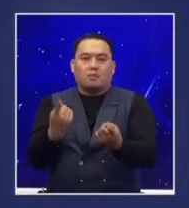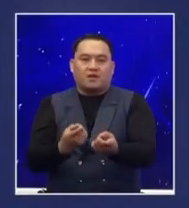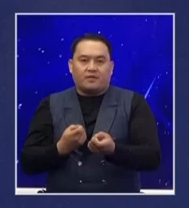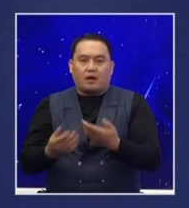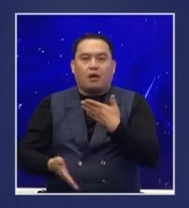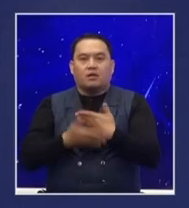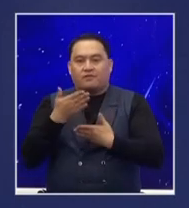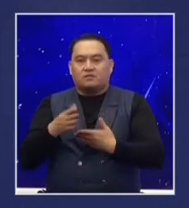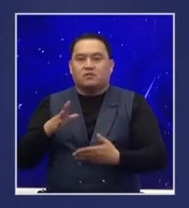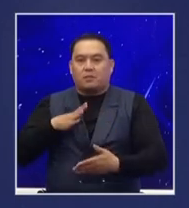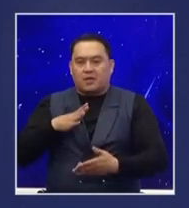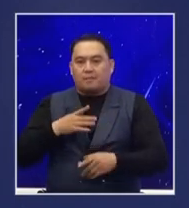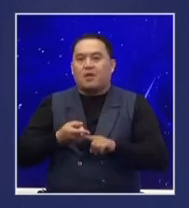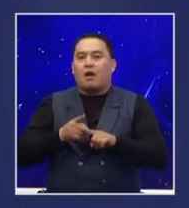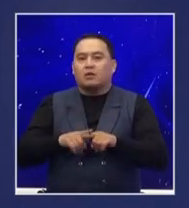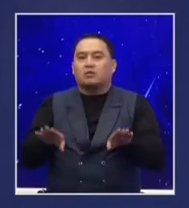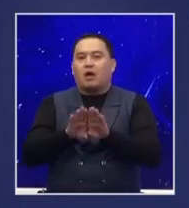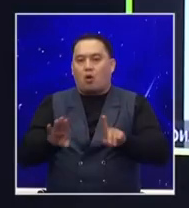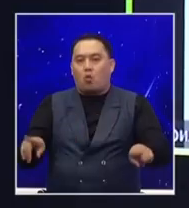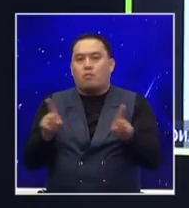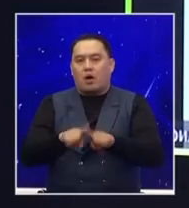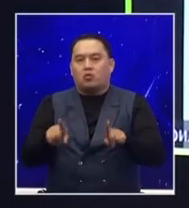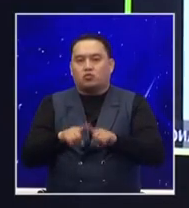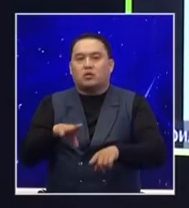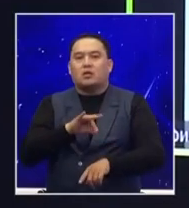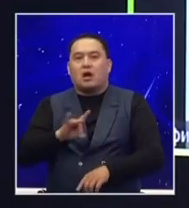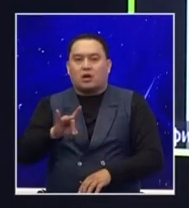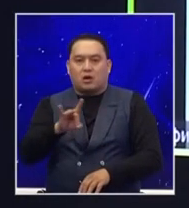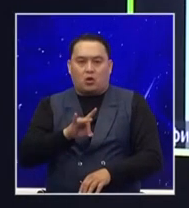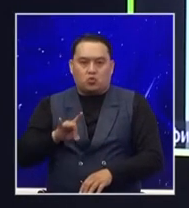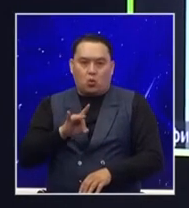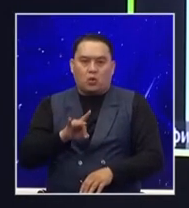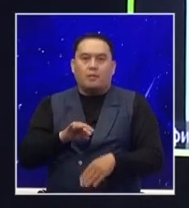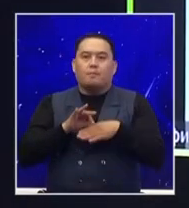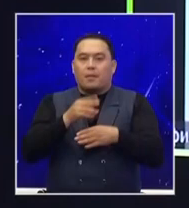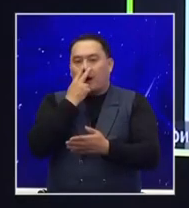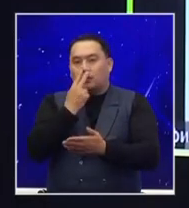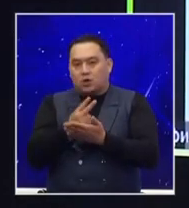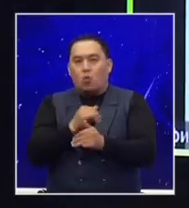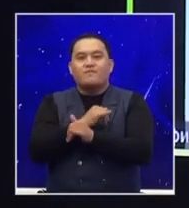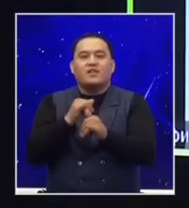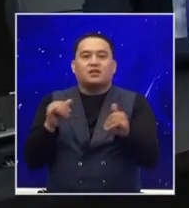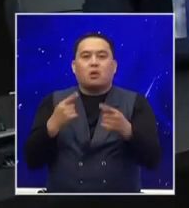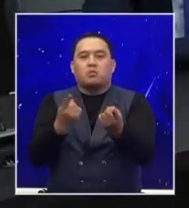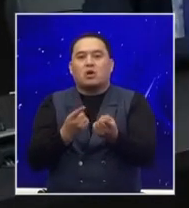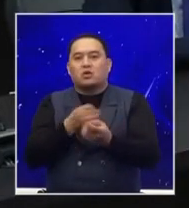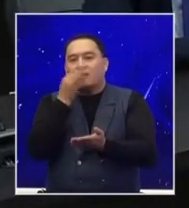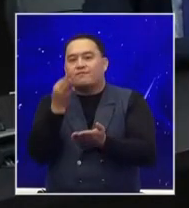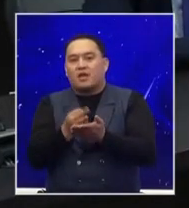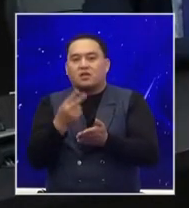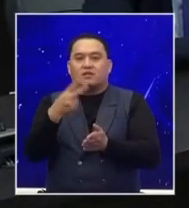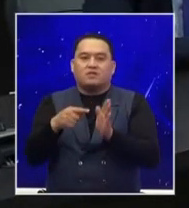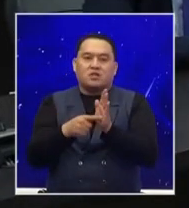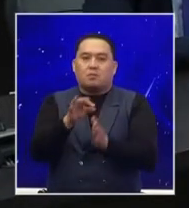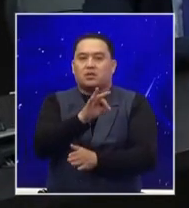к дисциплинарной ответственности. Аналогичная ситуация и в Талгарском районе. Анализ диспрактики показал увеличение привлеченных к ответственности